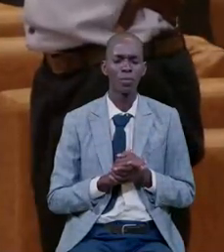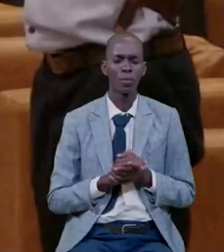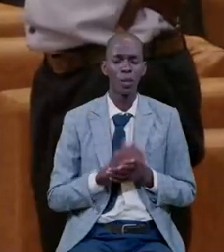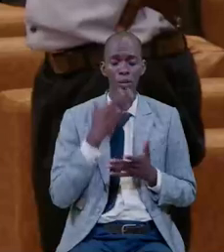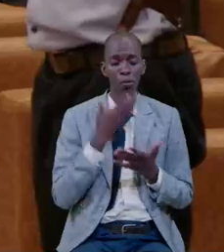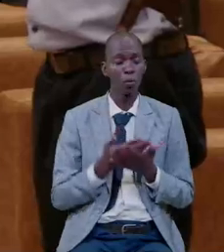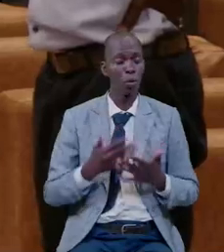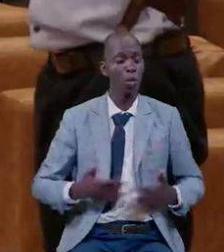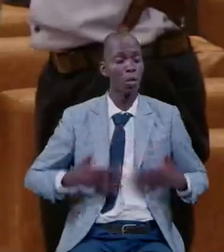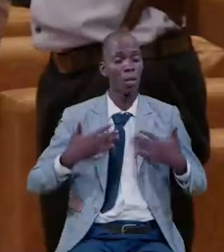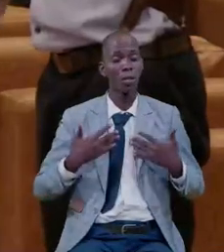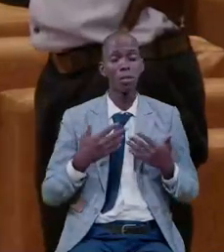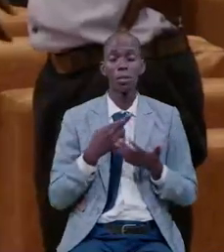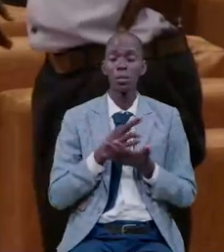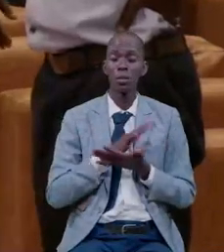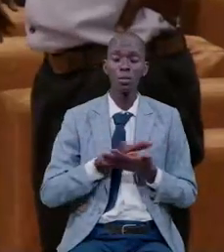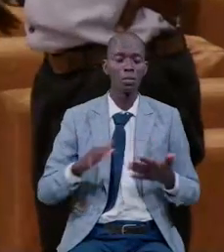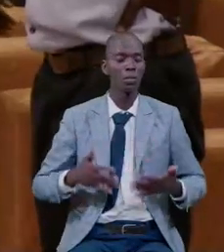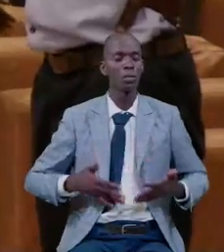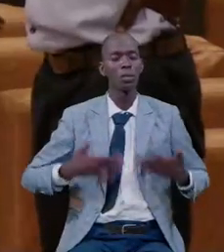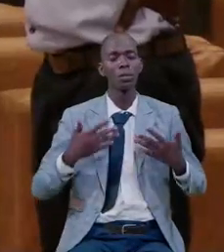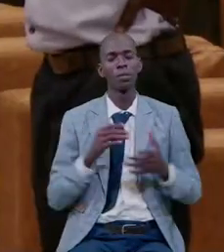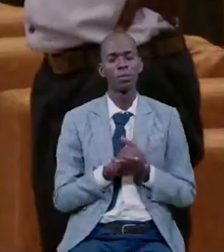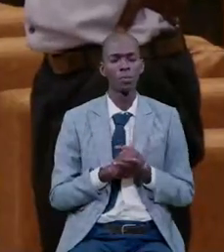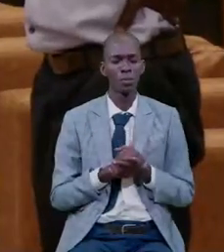une bonne vie, la justice.